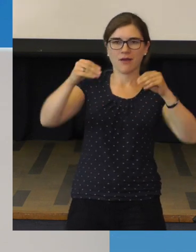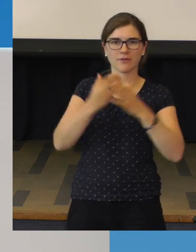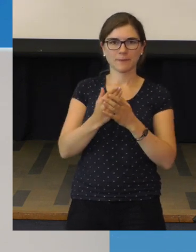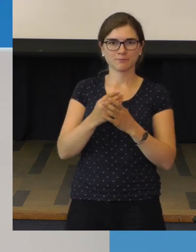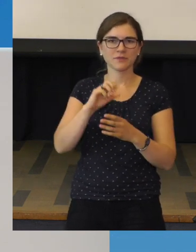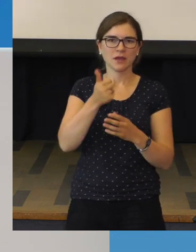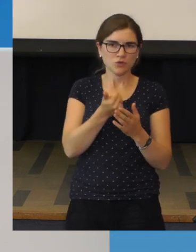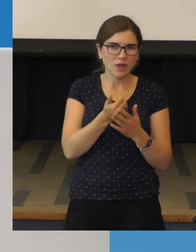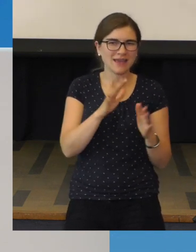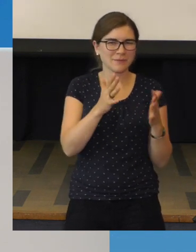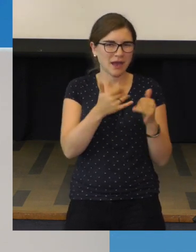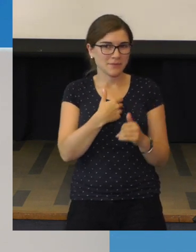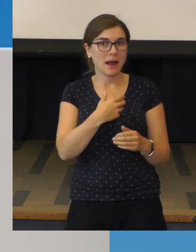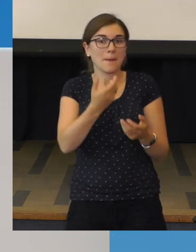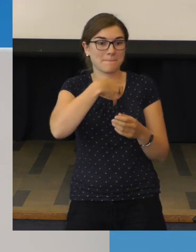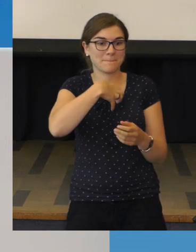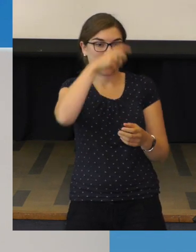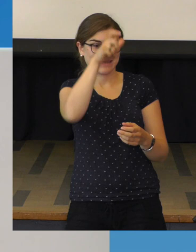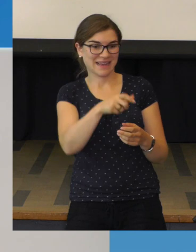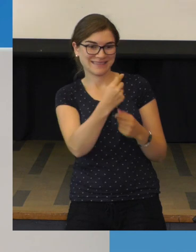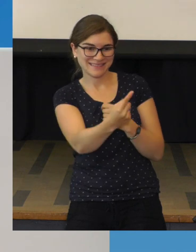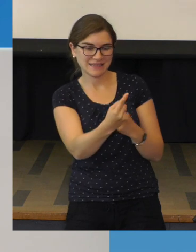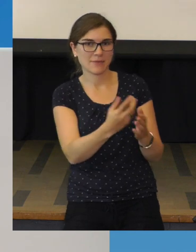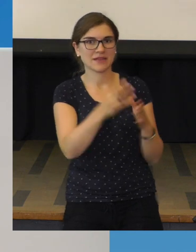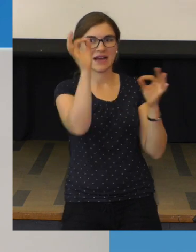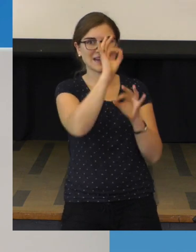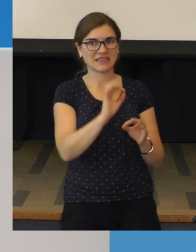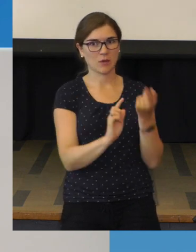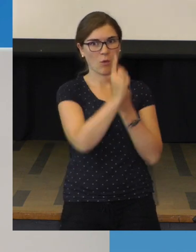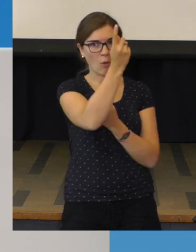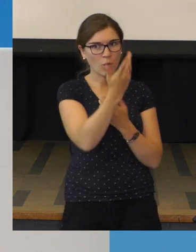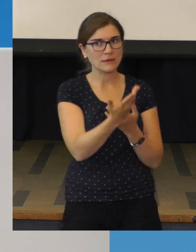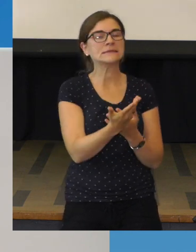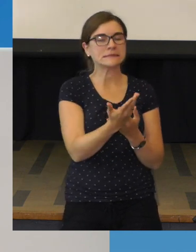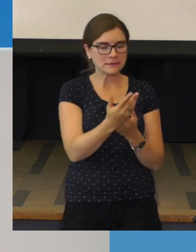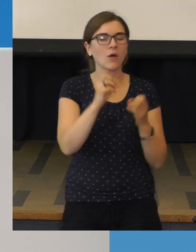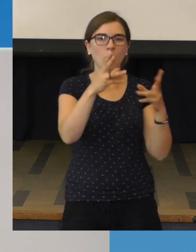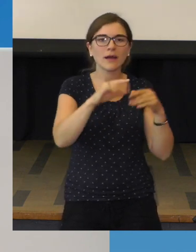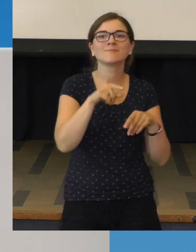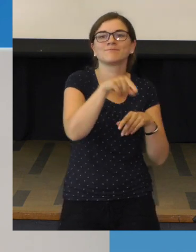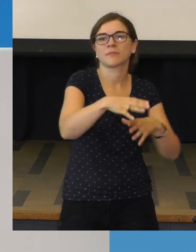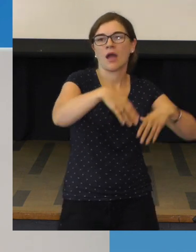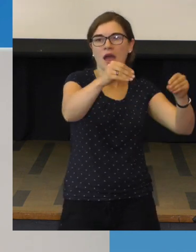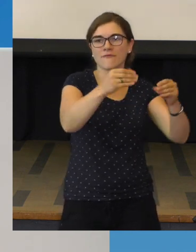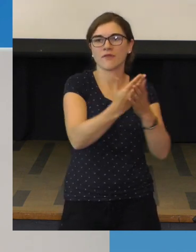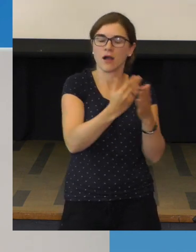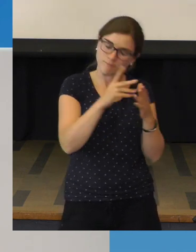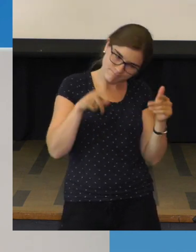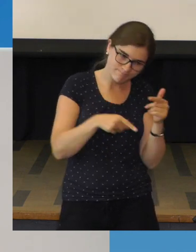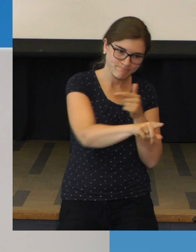erst bei inoperablen Patienten durchgeführt oder bei Patienten, die ein sehr hohes Risiko hatten, aufgrund der Begleiterkrankung des Alters das